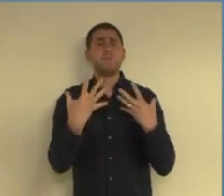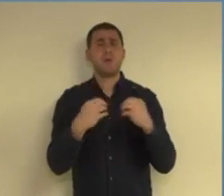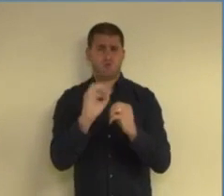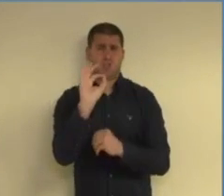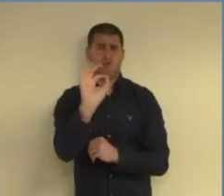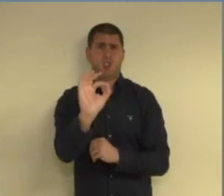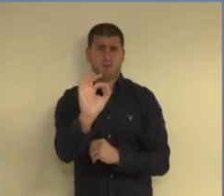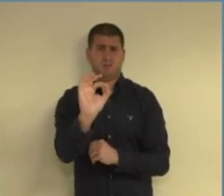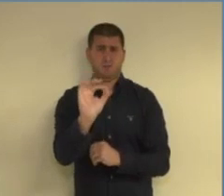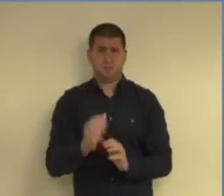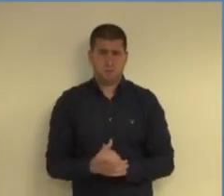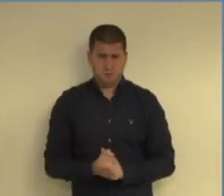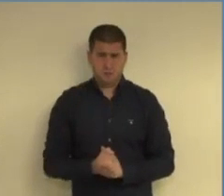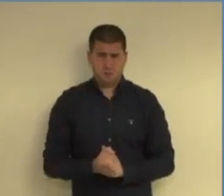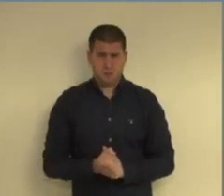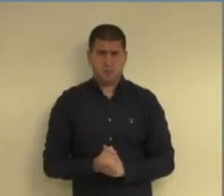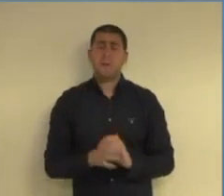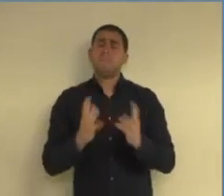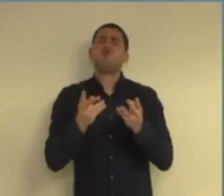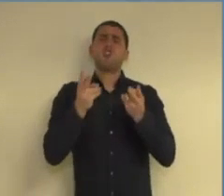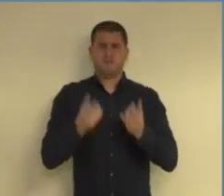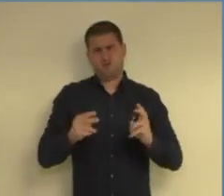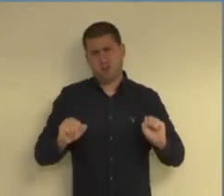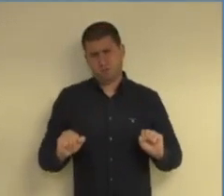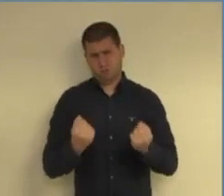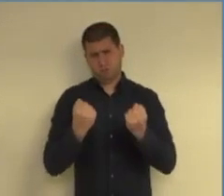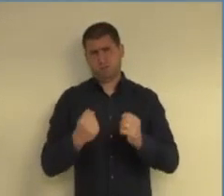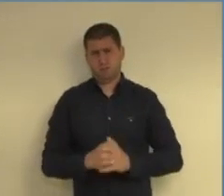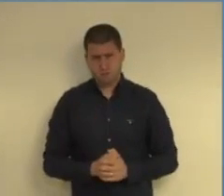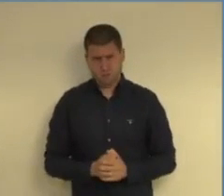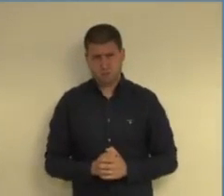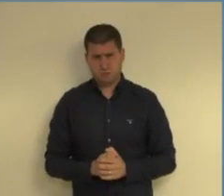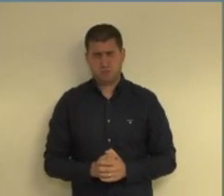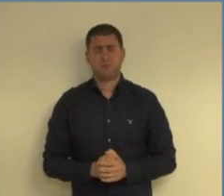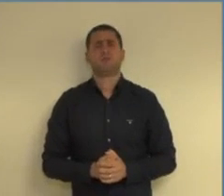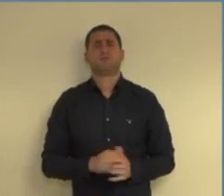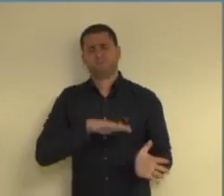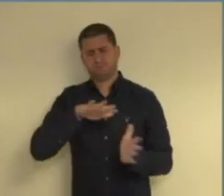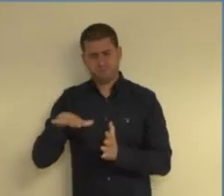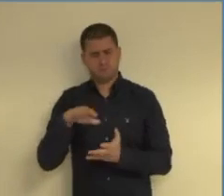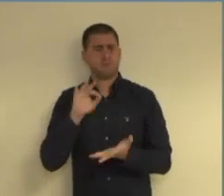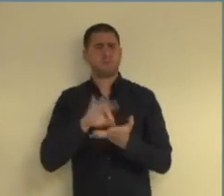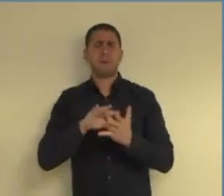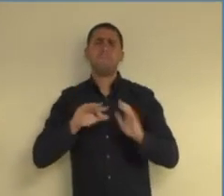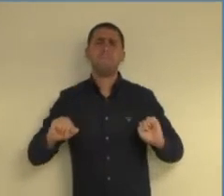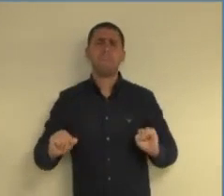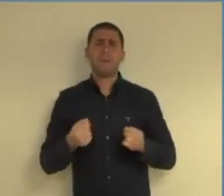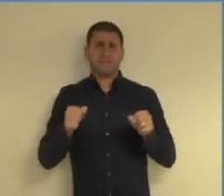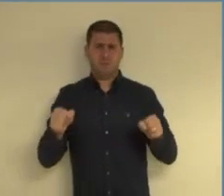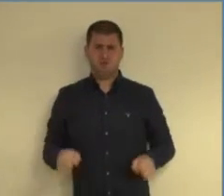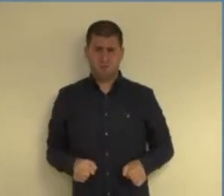המשפחה כמיטב יכולתכם. עכשיו, כחלק ממאמץ המשמעת,